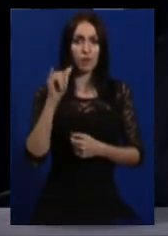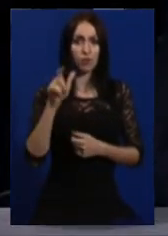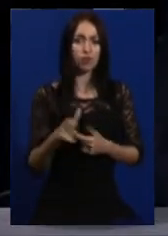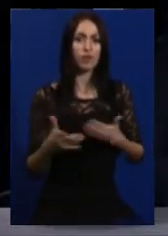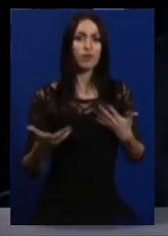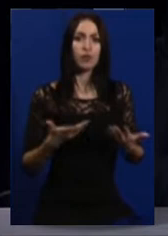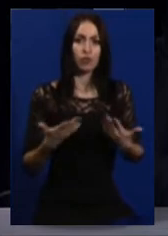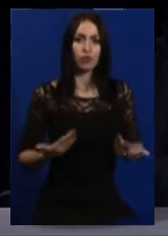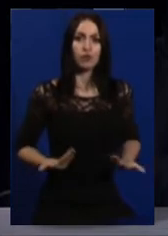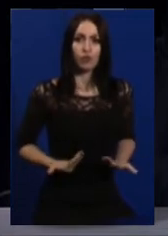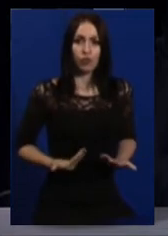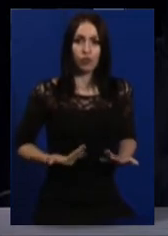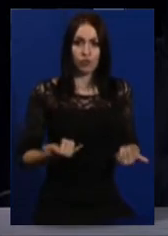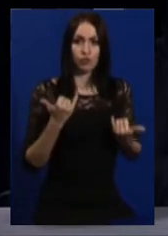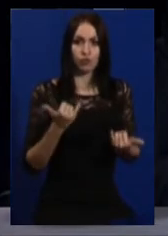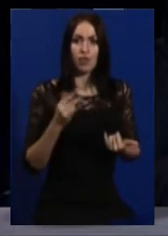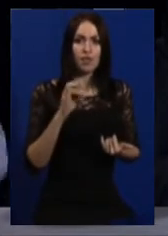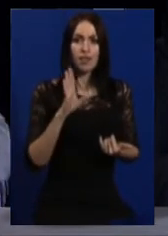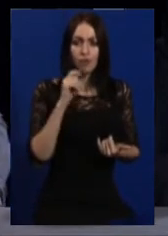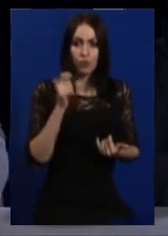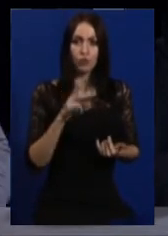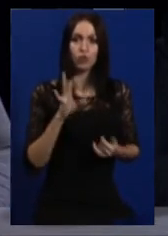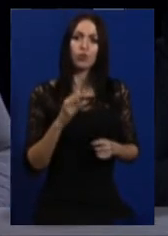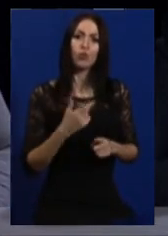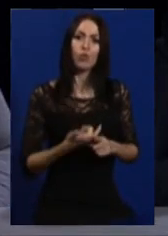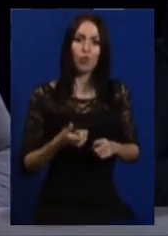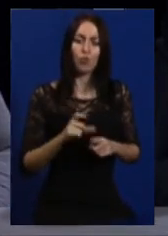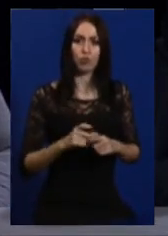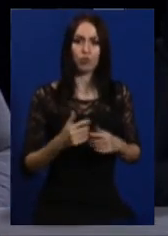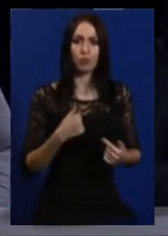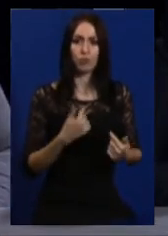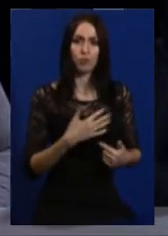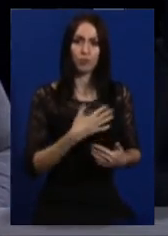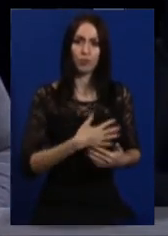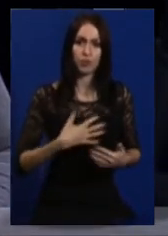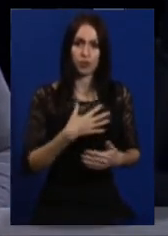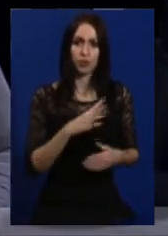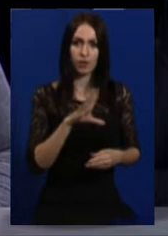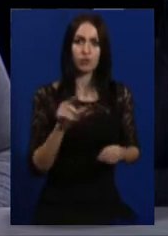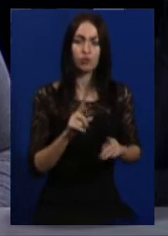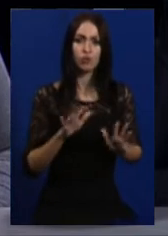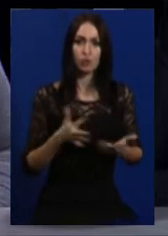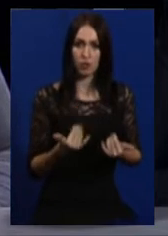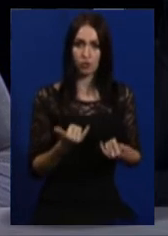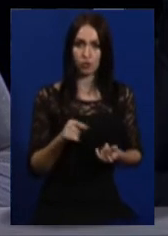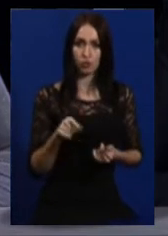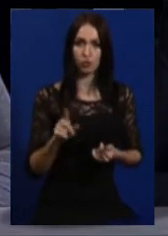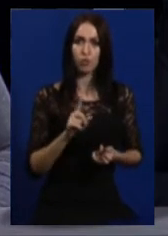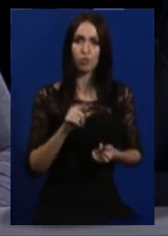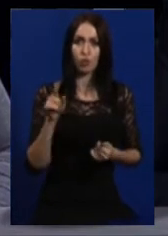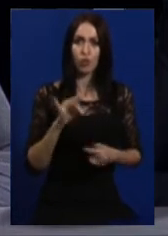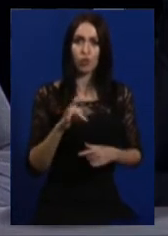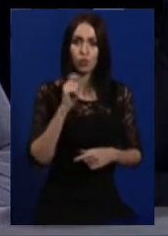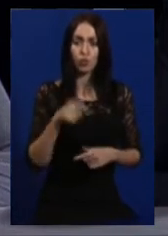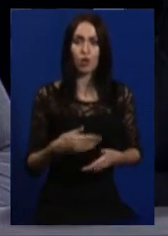я живет сейчас не в украине но очень сочувствует и сопереживают всему тому что здесь происходит потому что он родом из